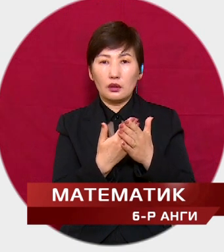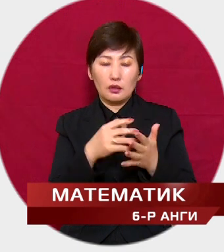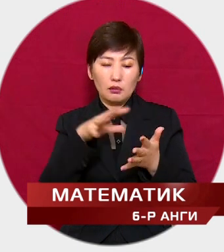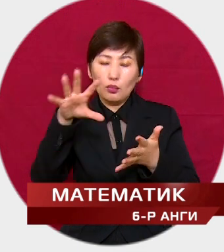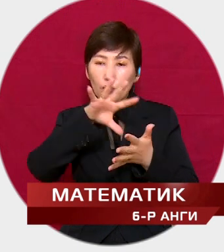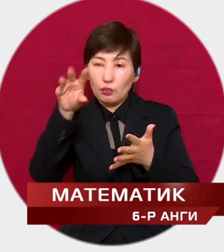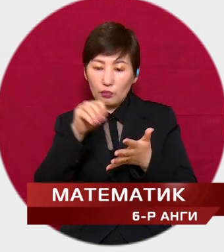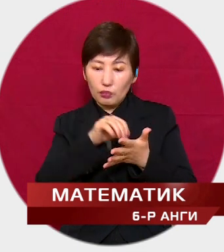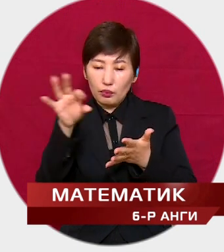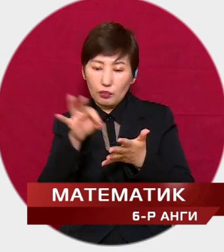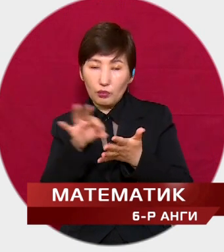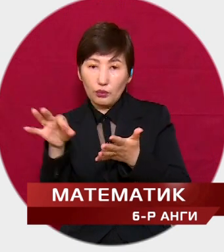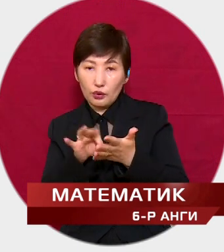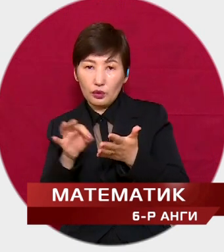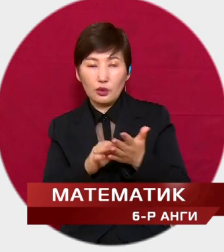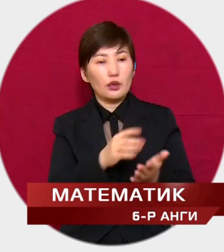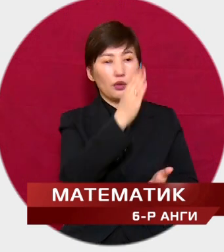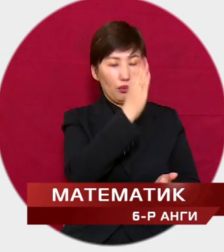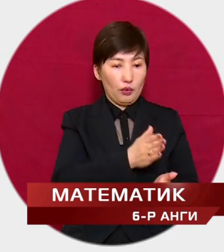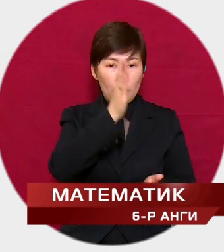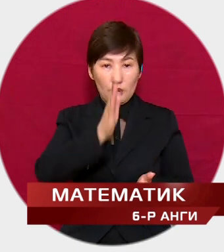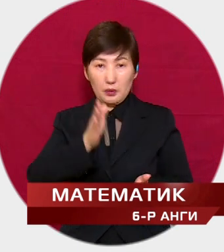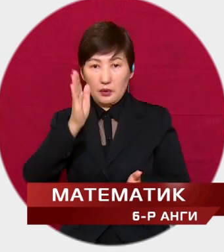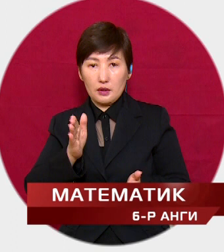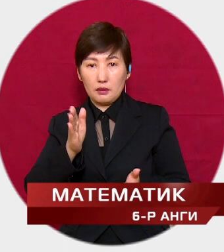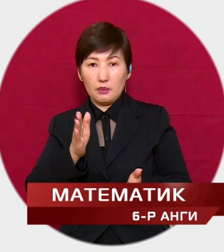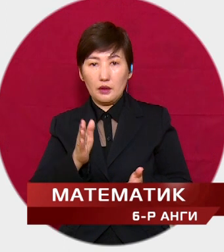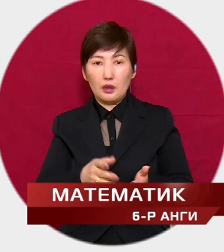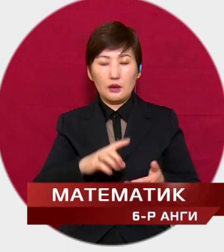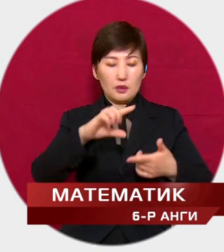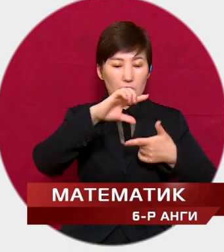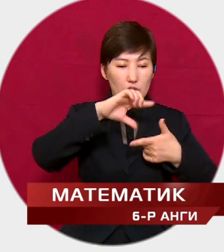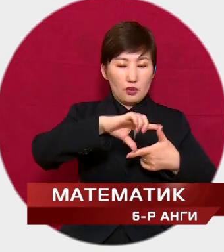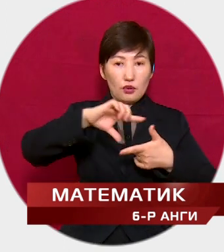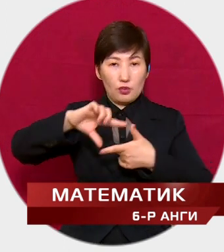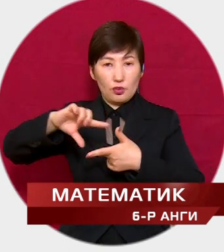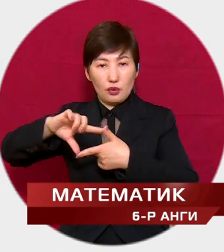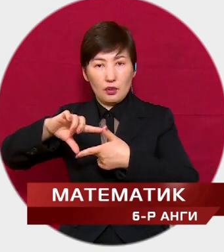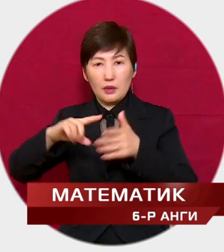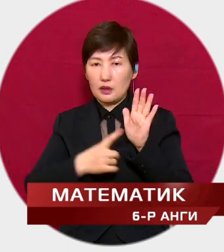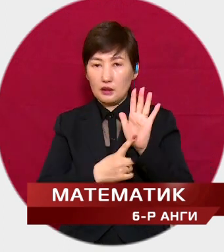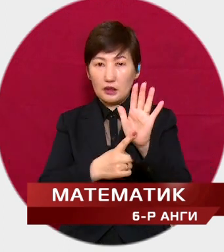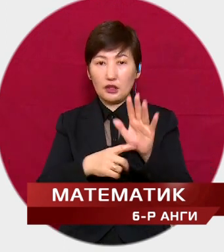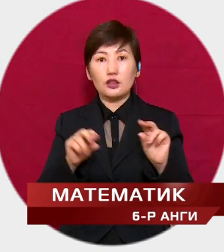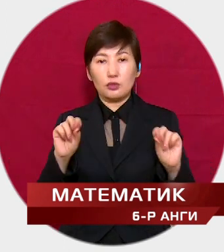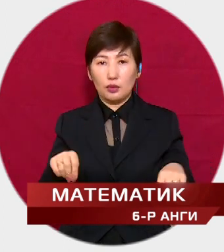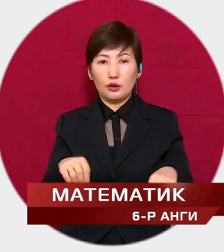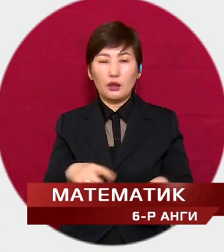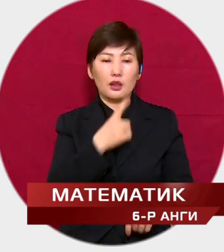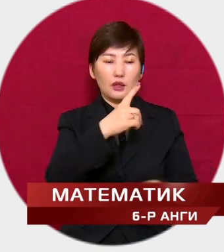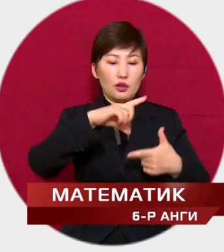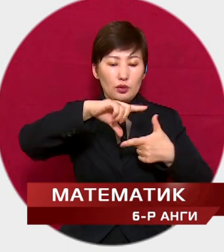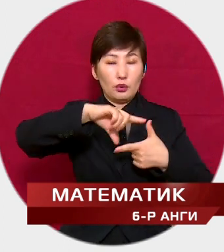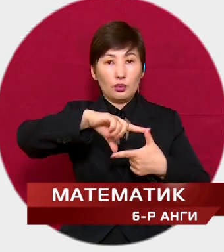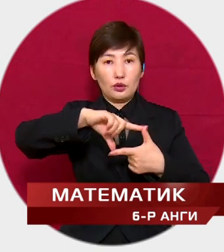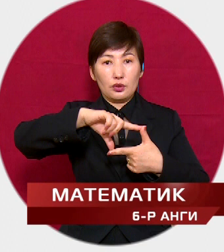бүртгэлийг болохоор дандаа босоо зураасаар тэмдэглээд байсан бол одоо энэ дэгшинцгтөр бас тэмдэглэж харуулж болдсон байна. Тэгэхээр ингээд нэг дөрвөлжин